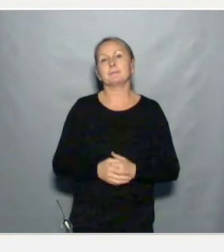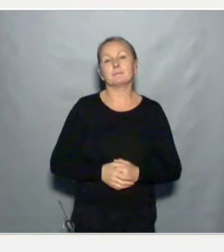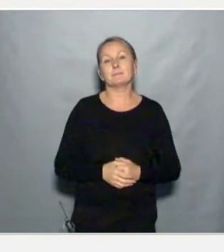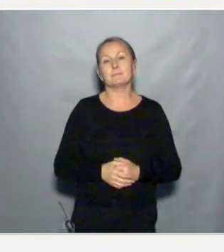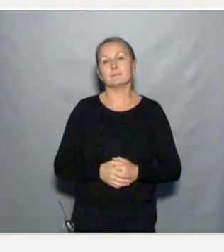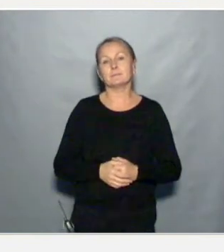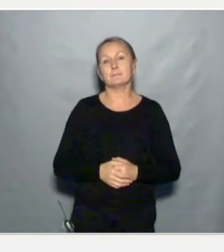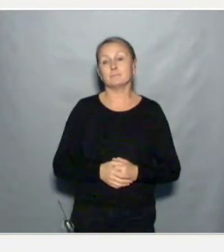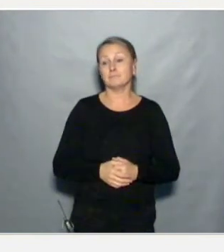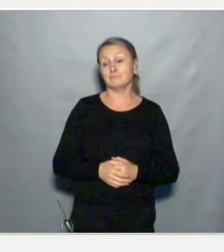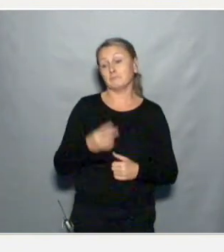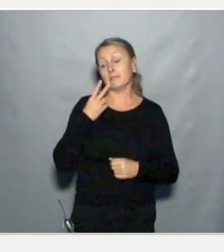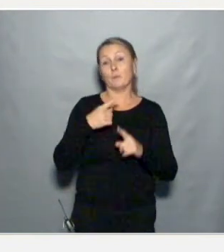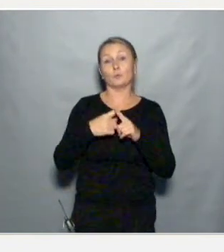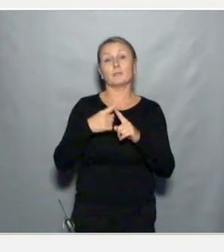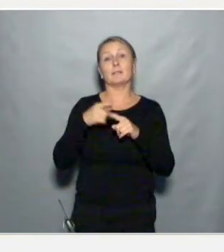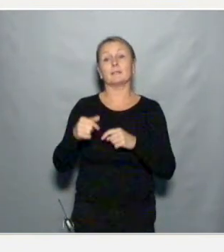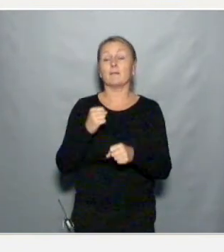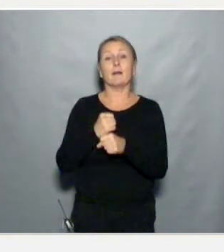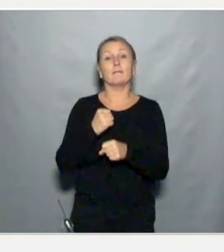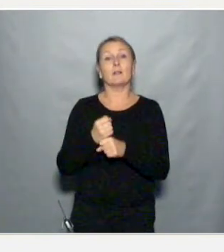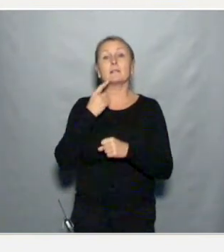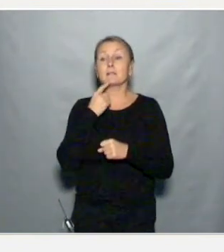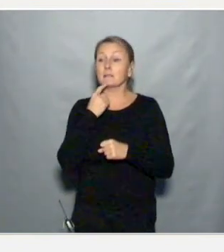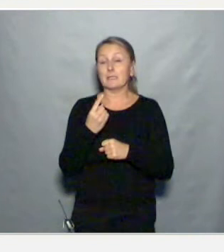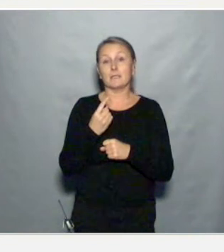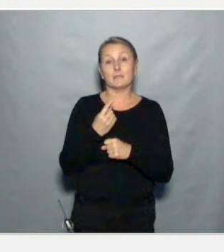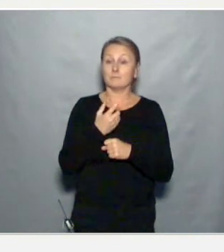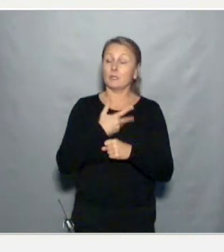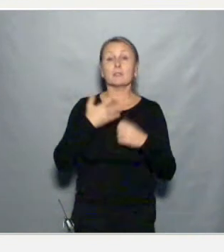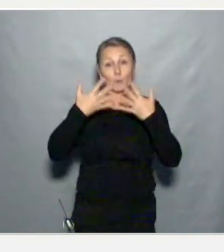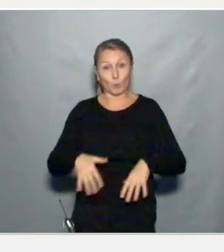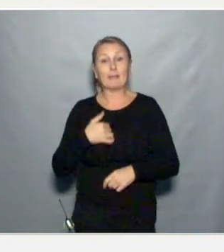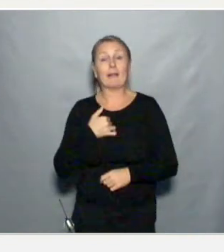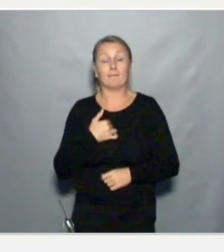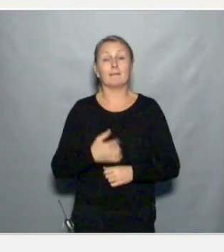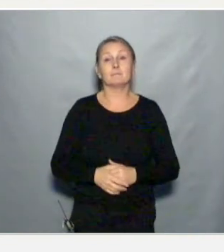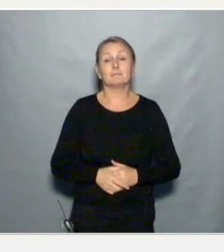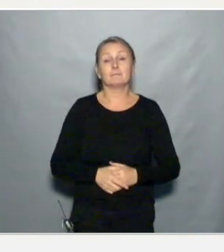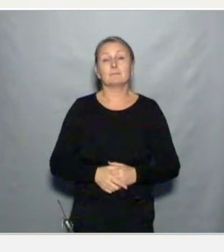Vill man se något positivt i det så kan man i alla fall säga att jag är ganska produktiv.